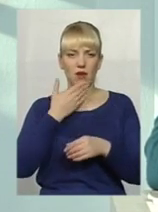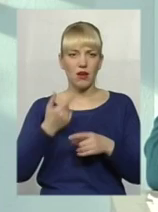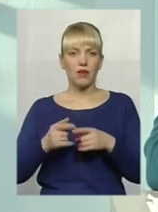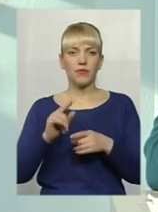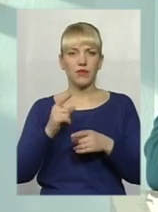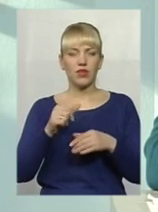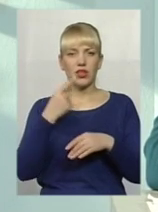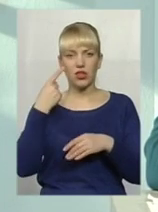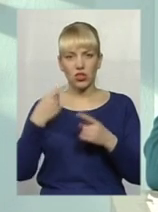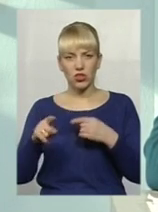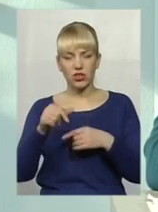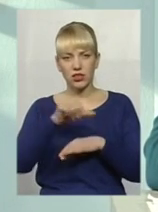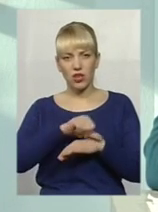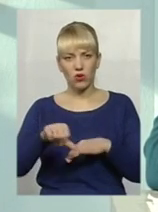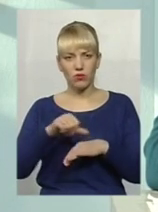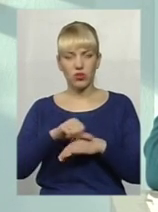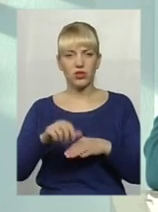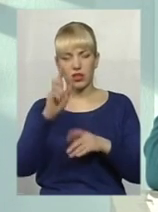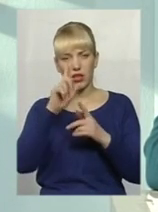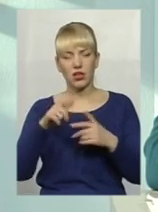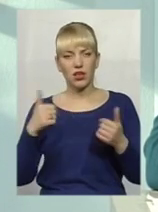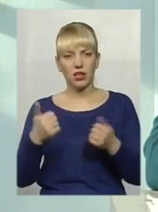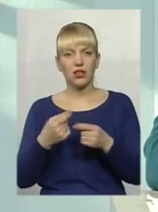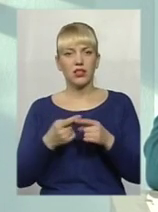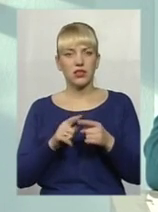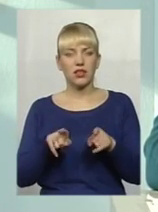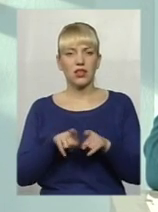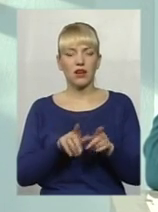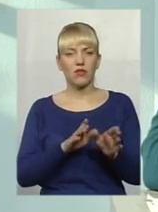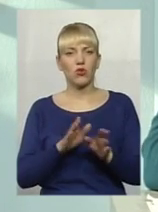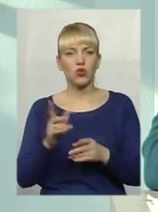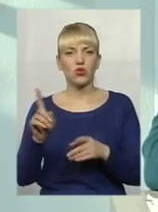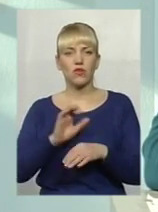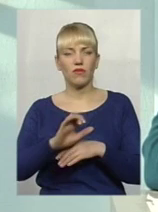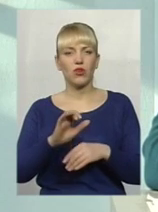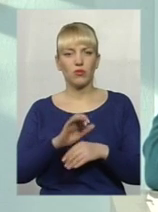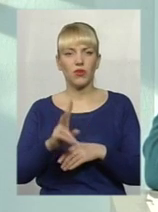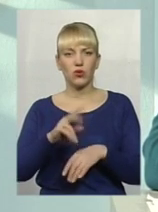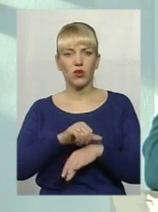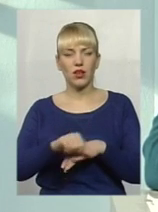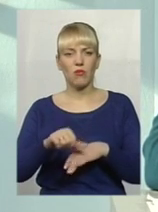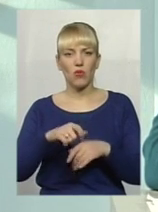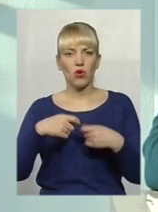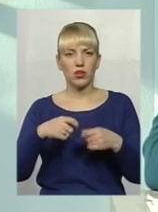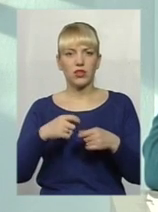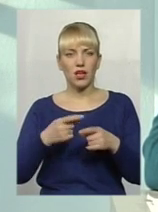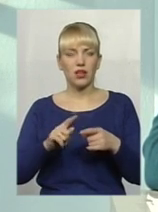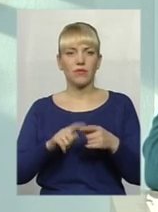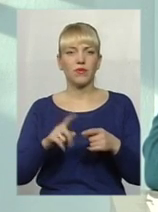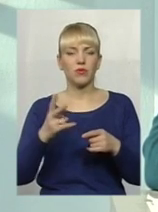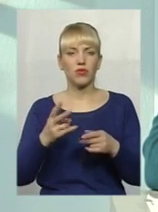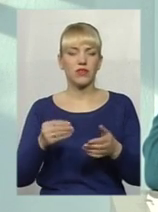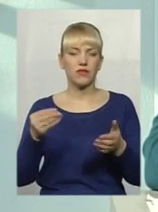кругом, це врегульовано таким чином, що виробник, імпортер лампи, вже закладається утилізація вартість цієї